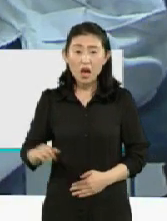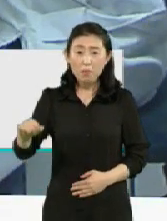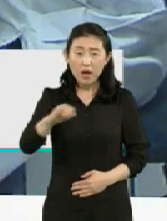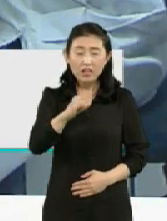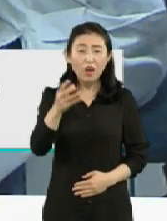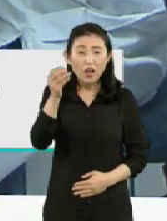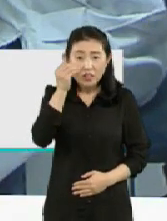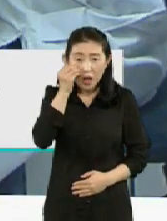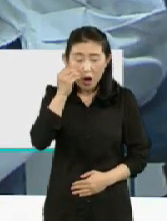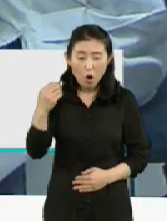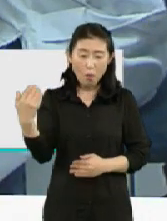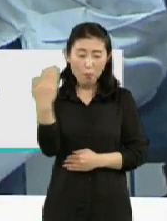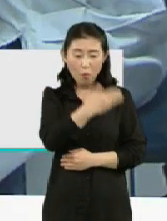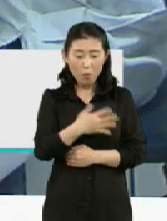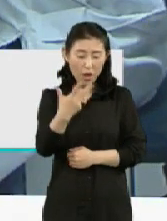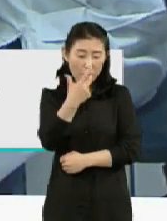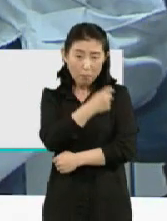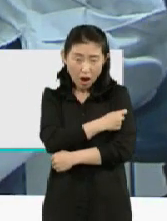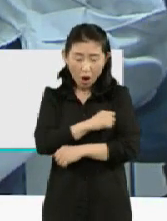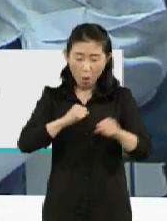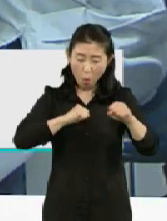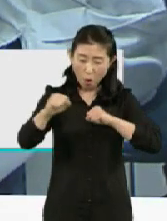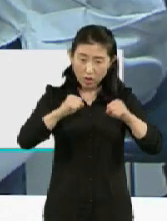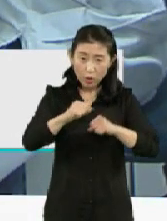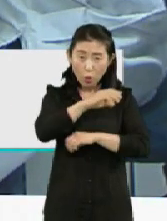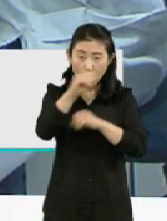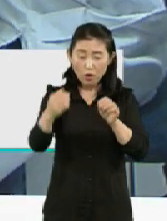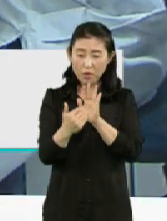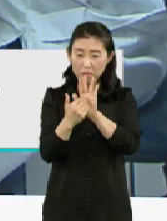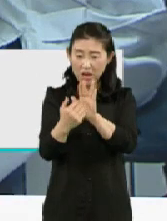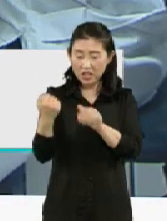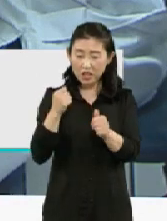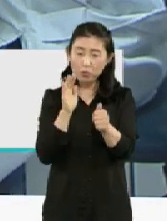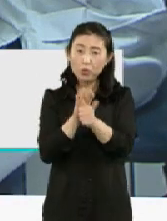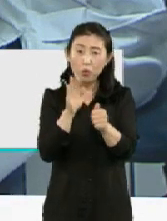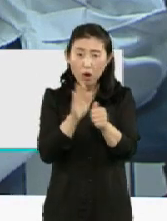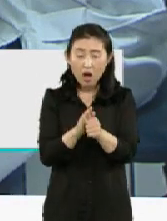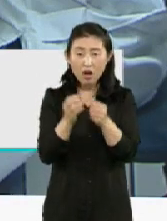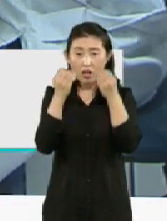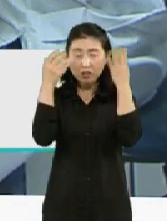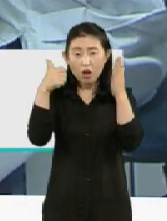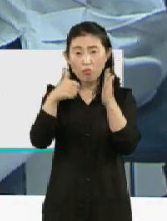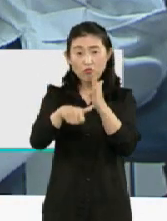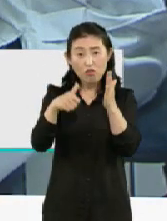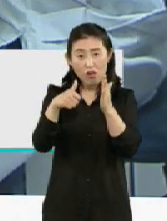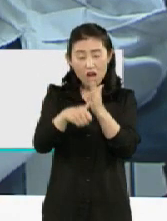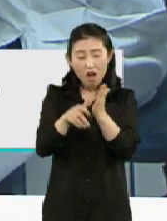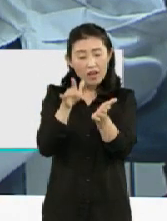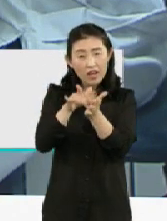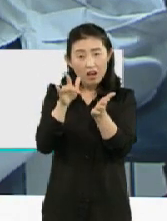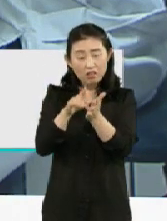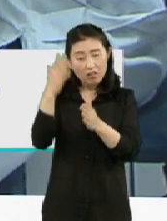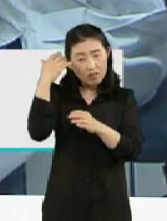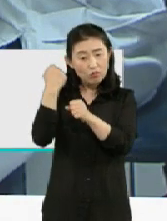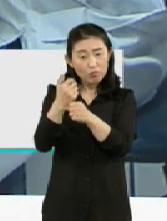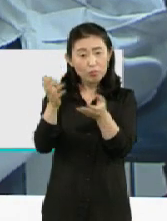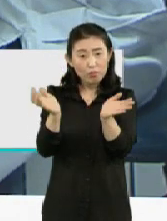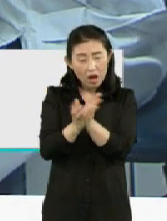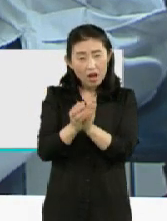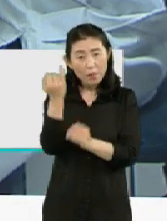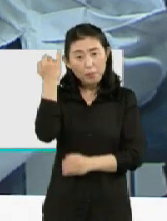바이러스 행세를 하며 면역 체계를 가동시켜 백신의 효능을 높여주는 새로운 개념의 화합물을 국내 연구진이